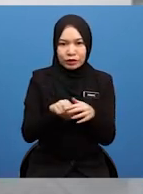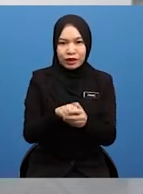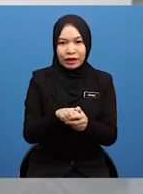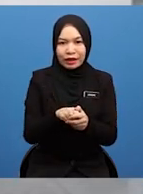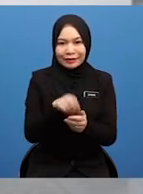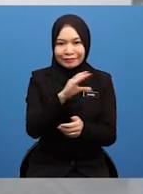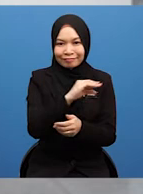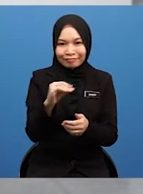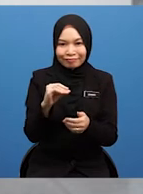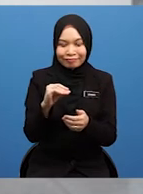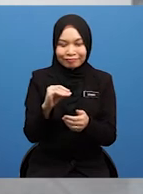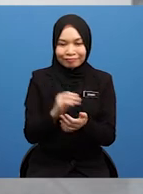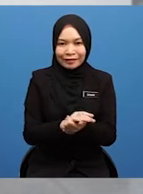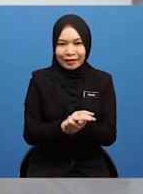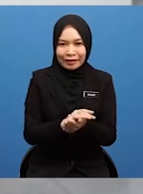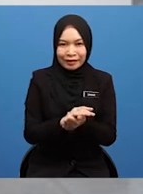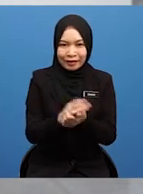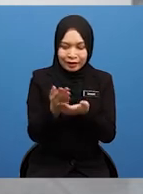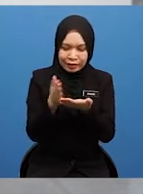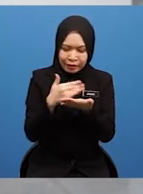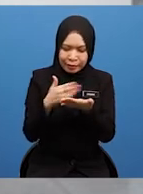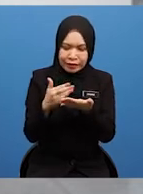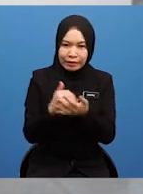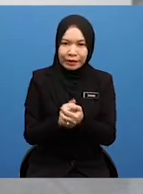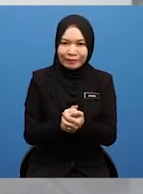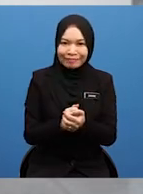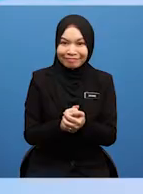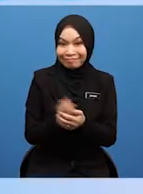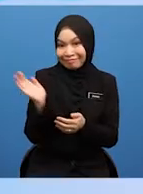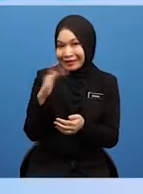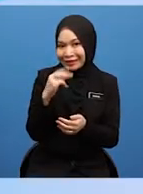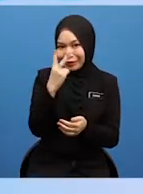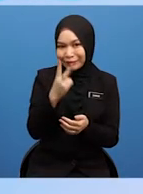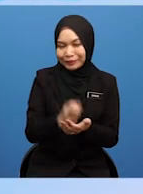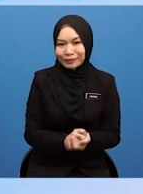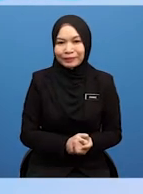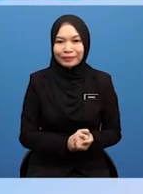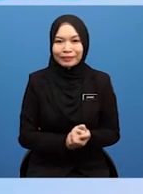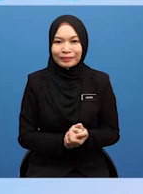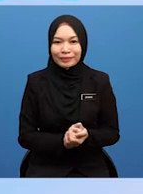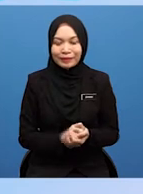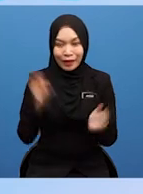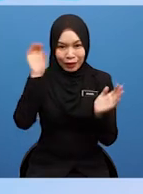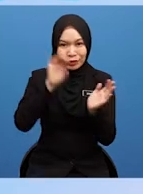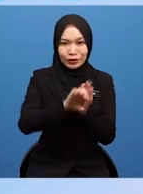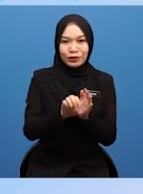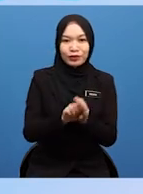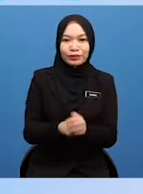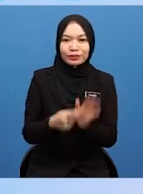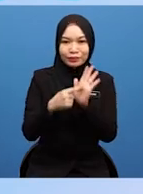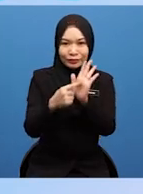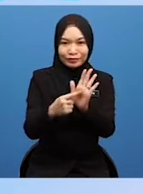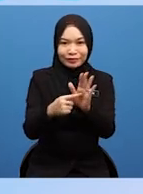pakai hntime saja jadi sebagai contohnya kita lihat karya ini contoh pameran hasil